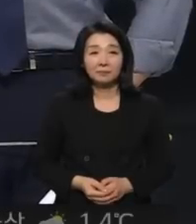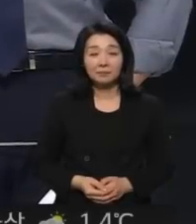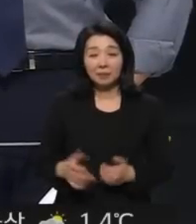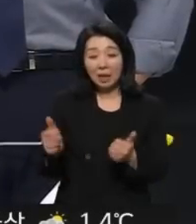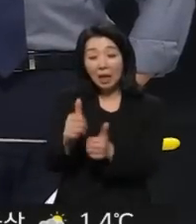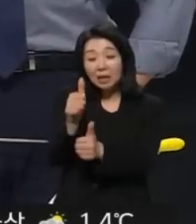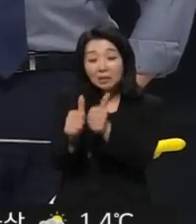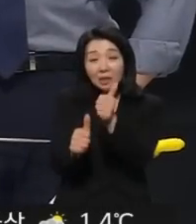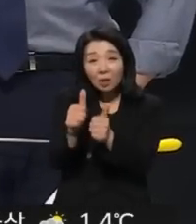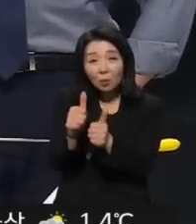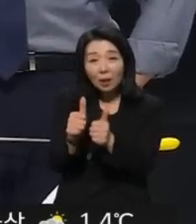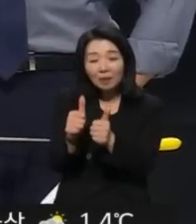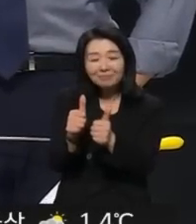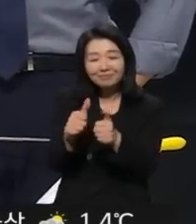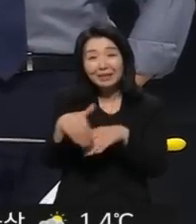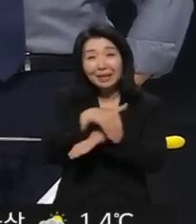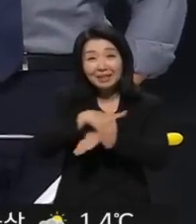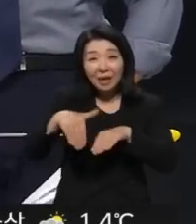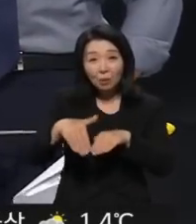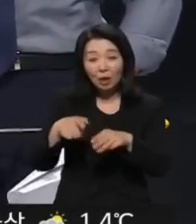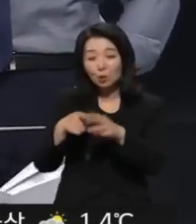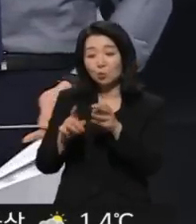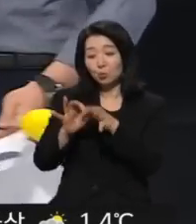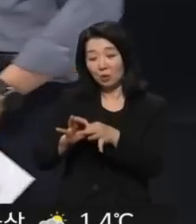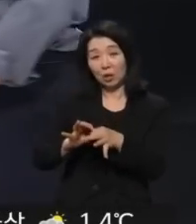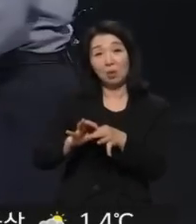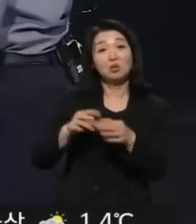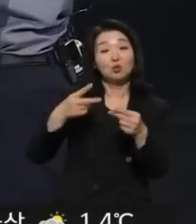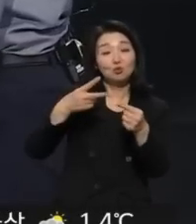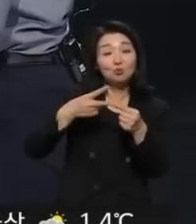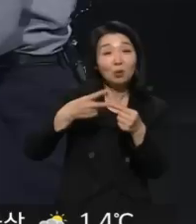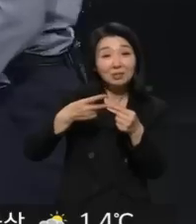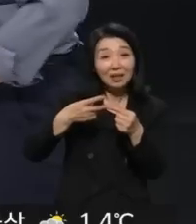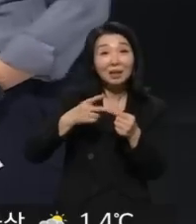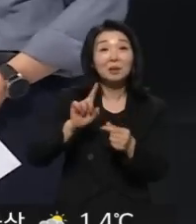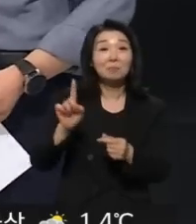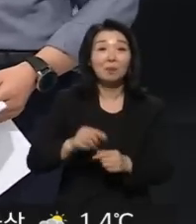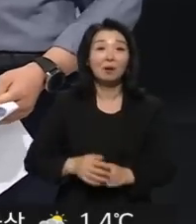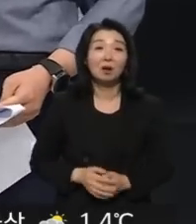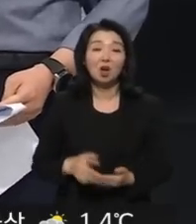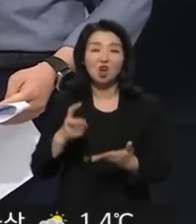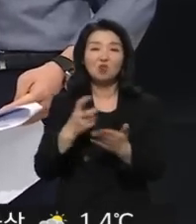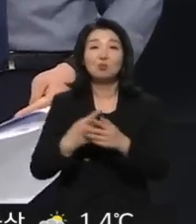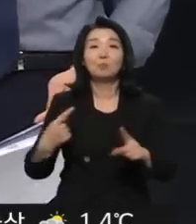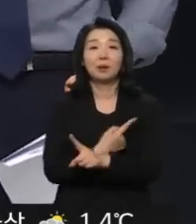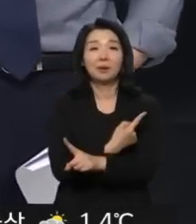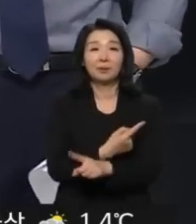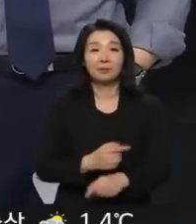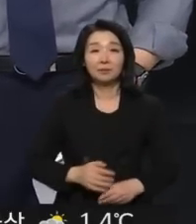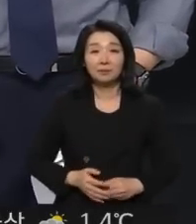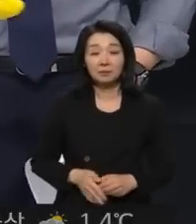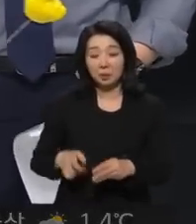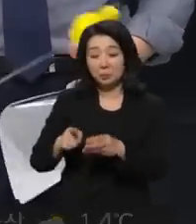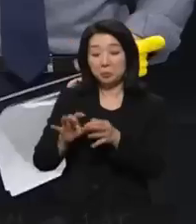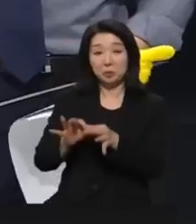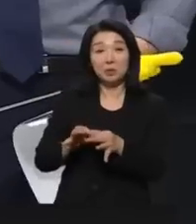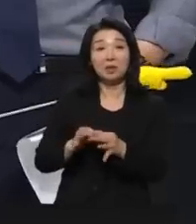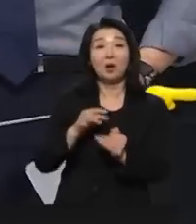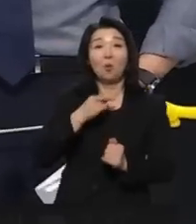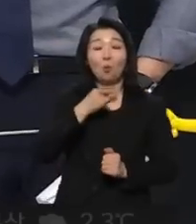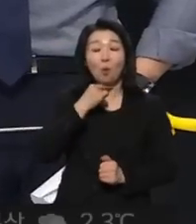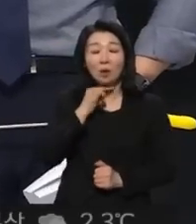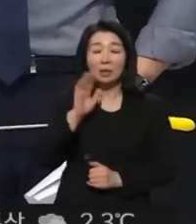전당대회 로드맵과 관련해 친윤계가 내놓은 두 번째 처방약, 네, 룰 변경인데요. 친윤계가 바라는